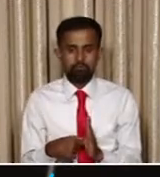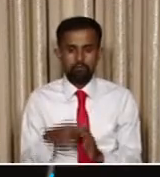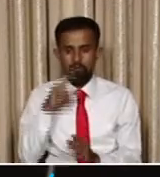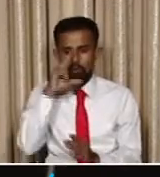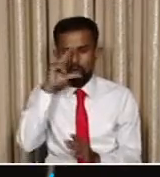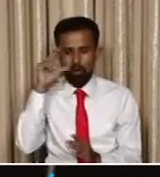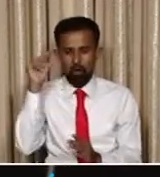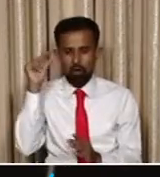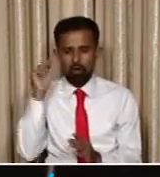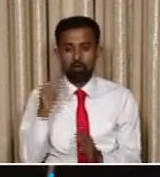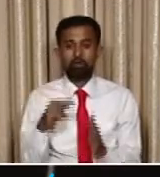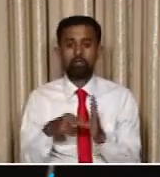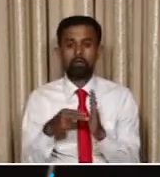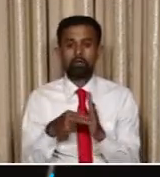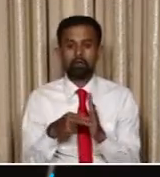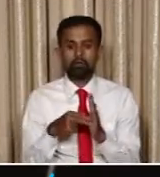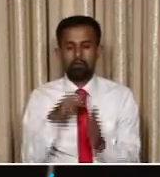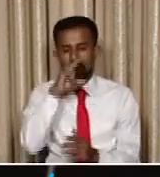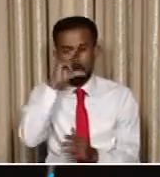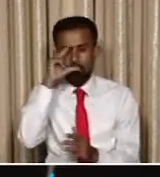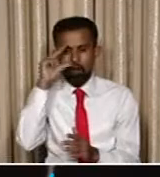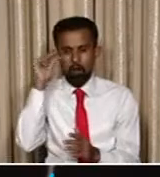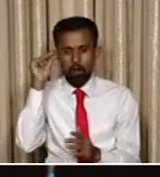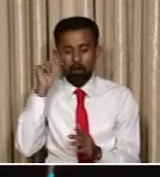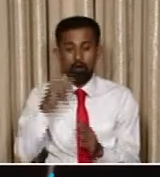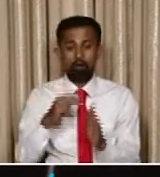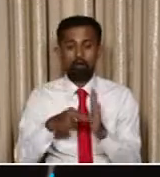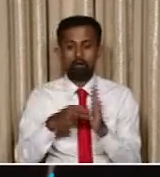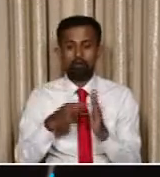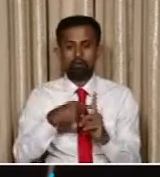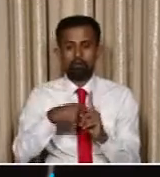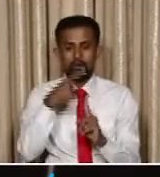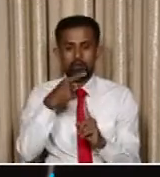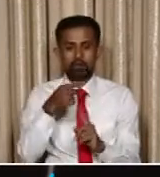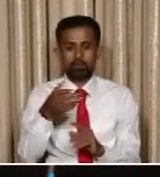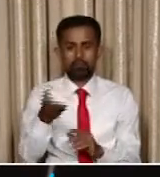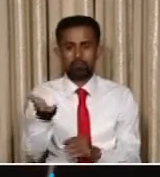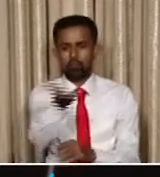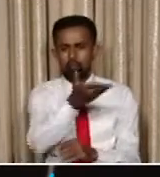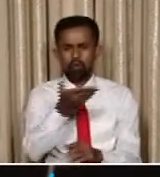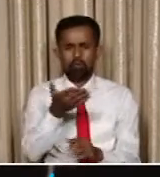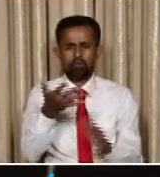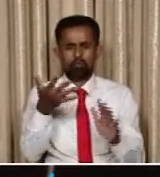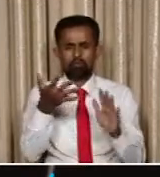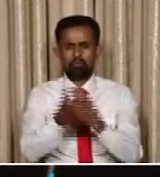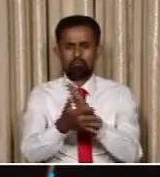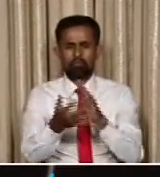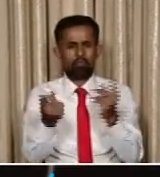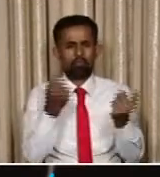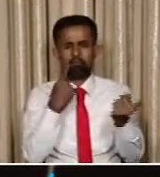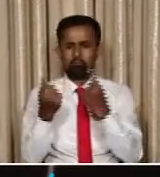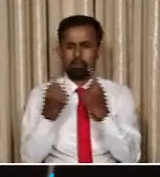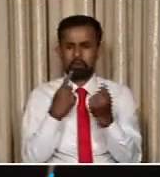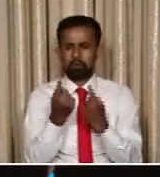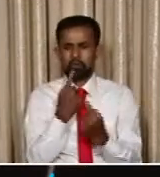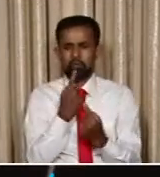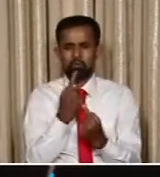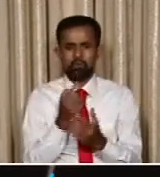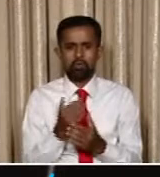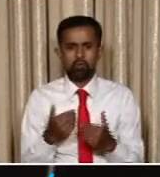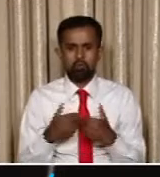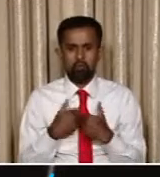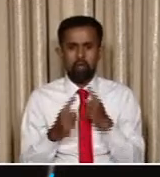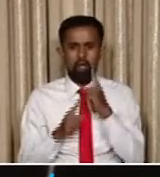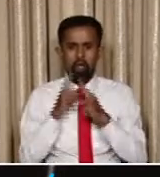රාත්‍රී ආර්ථිකය මේ නයිට් ලයිෆ් එකක් ගැන මම කතා කරේ ගොඩාක් අය මේක වැරදි අර්ථකථනයක් දුන්නා මේ රටේ මම